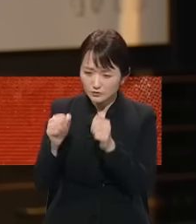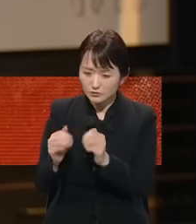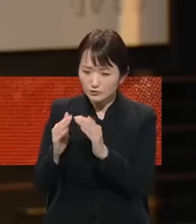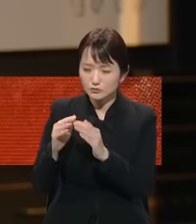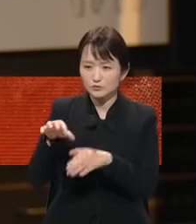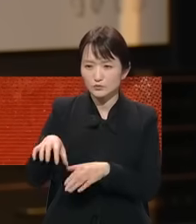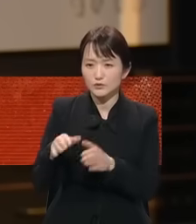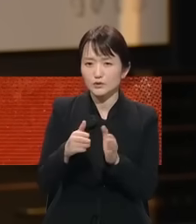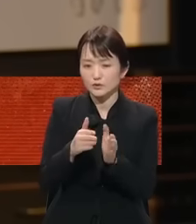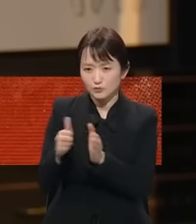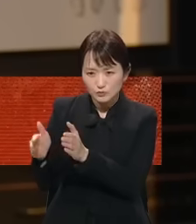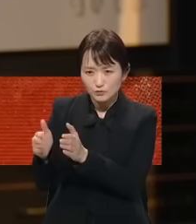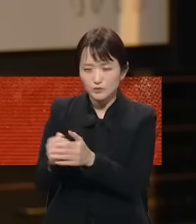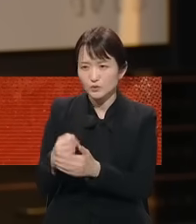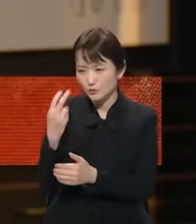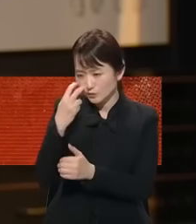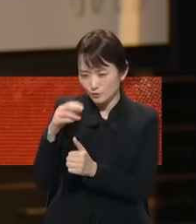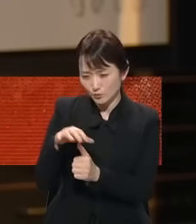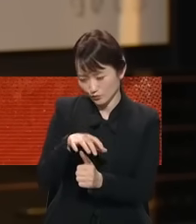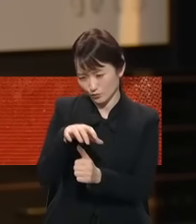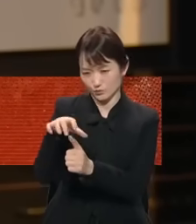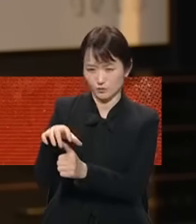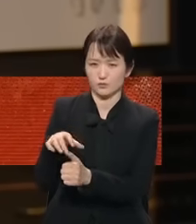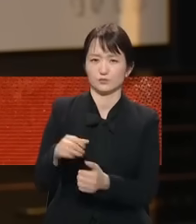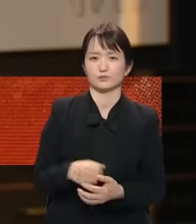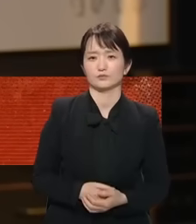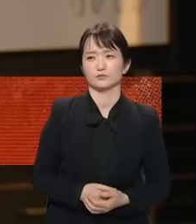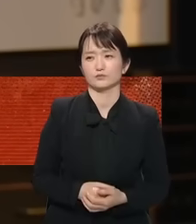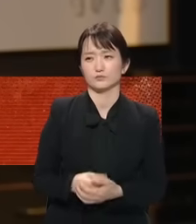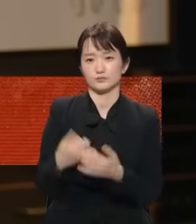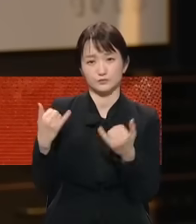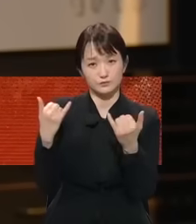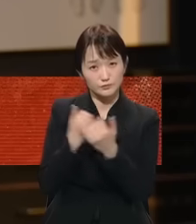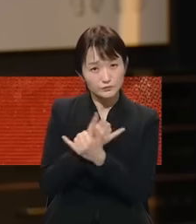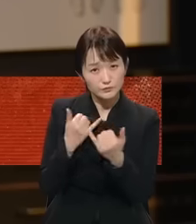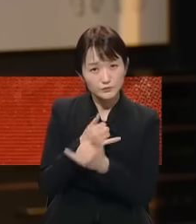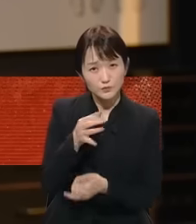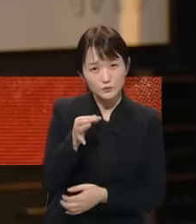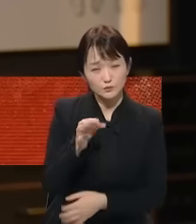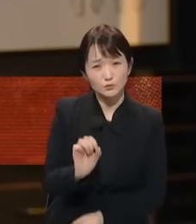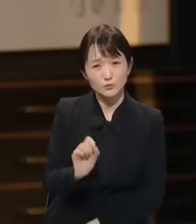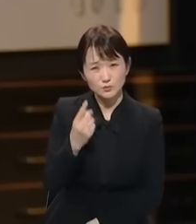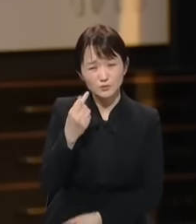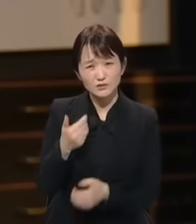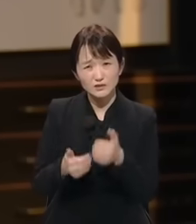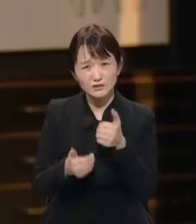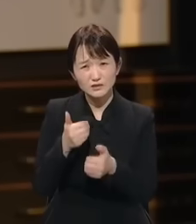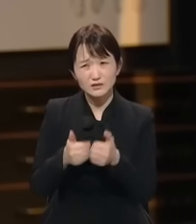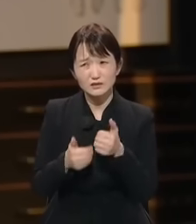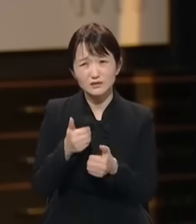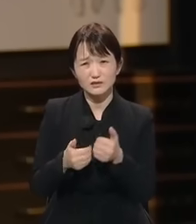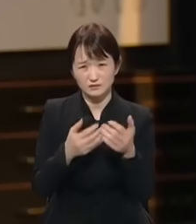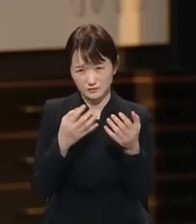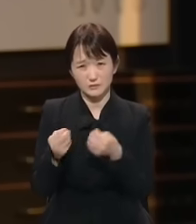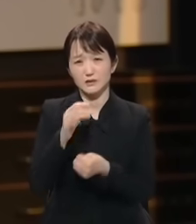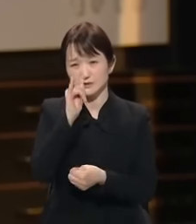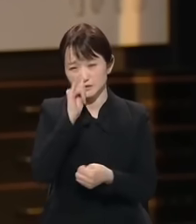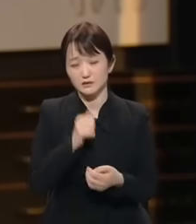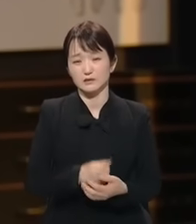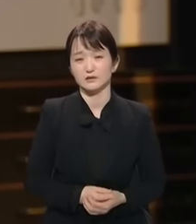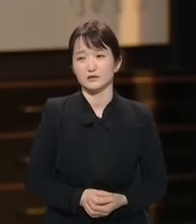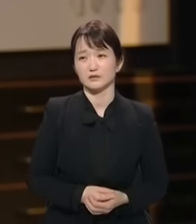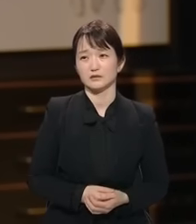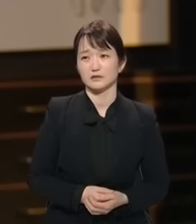해서 신변보호를 경찰은 시작을 했다라고 하고요. 친인척 간의 어떤 돈 문제 때문에 갈등이 생기는 경우는 굉장히 많습니다. 그리고 그